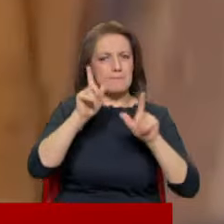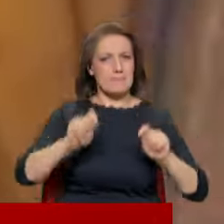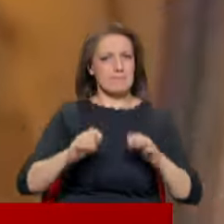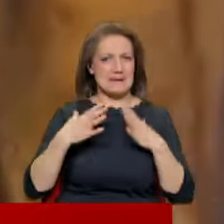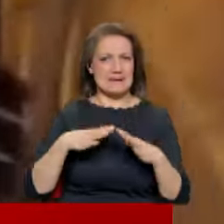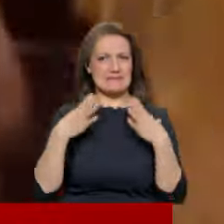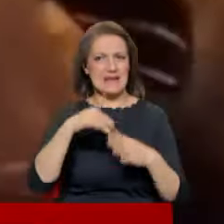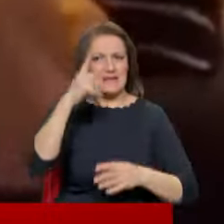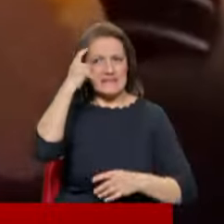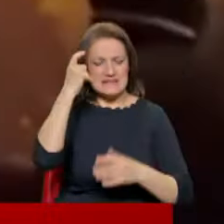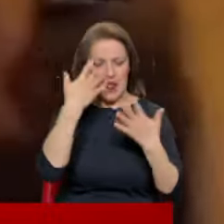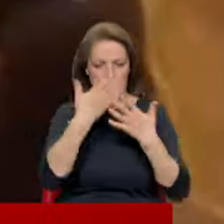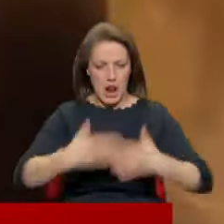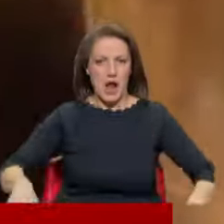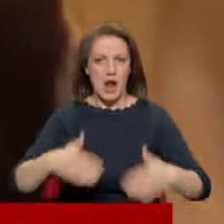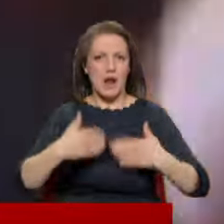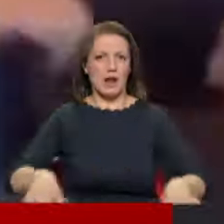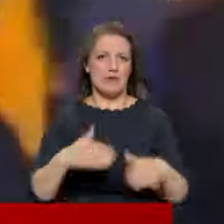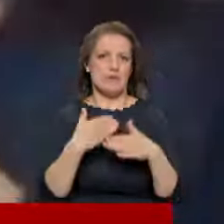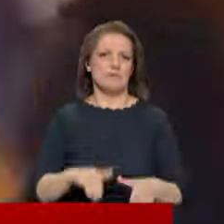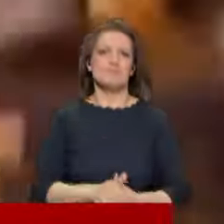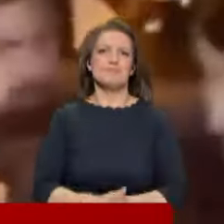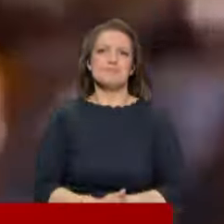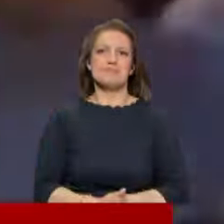isteyenler İsrail engeliyle karşılaştı.